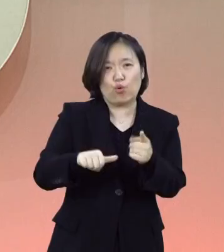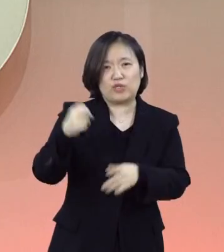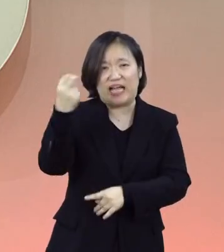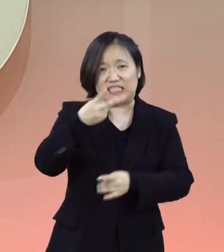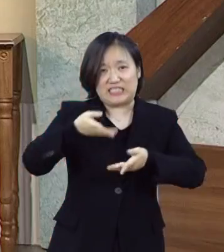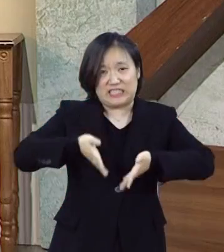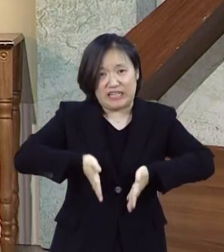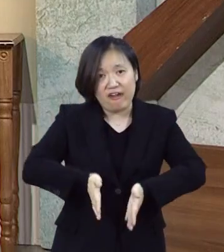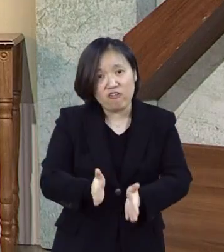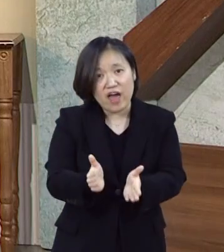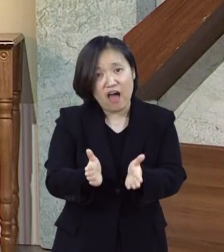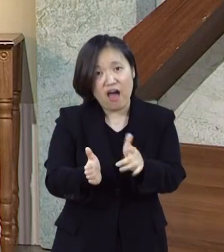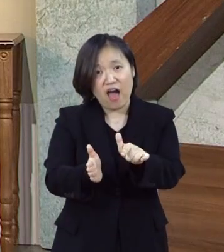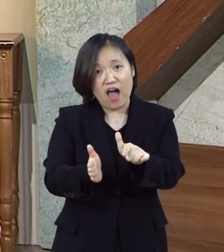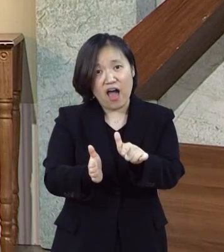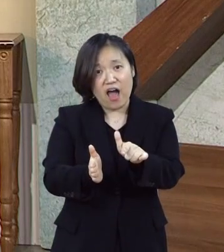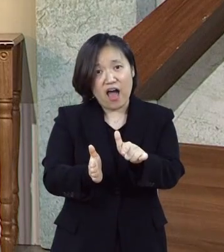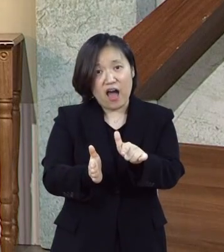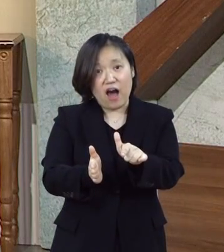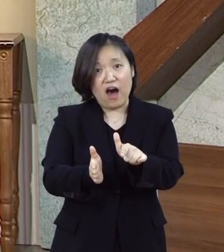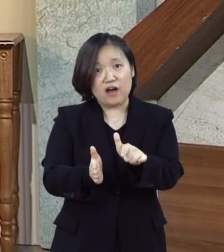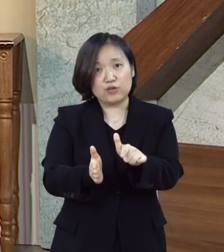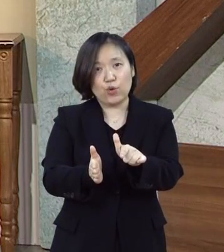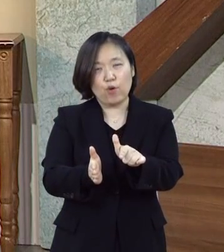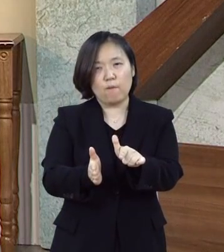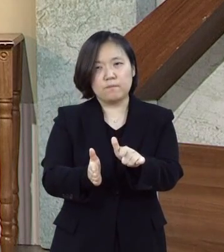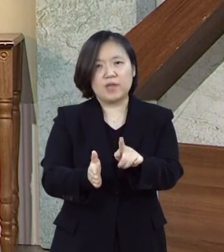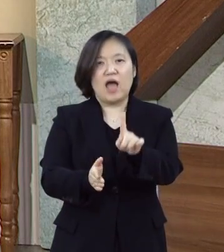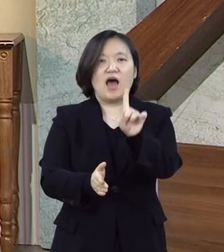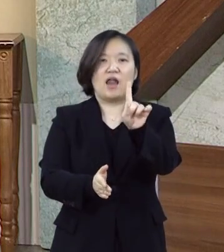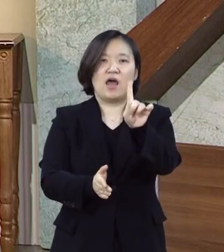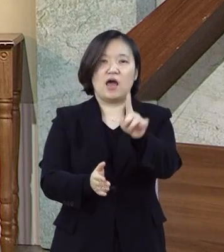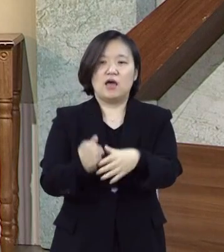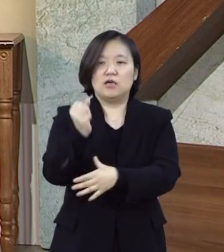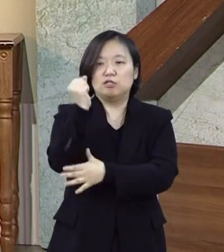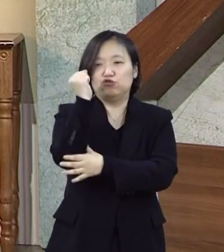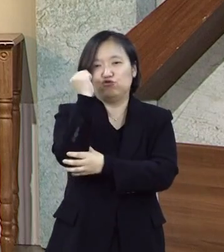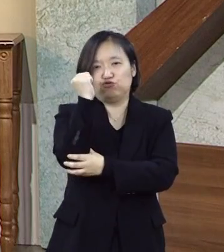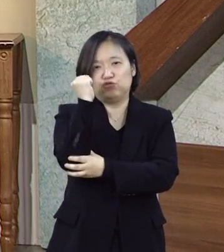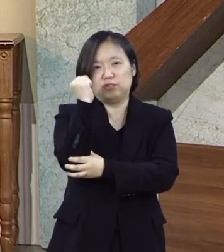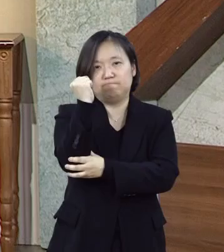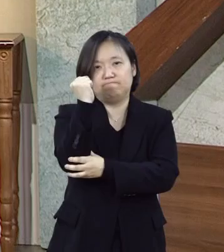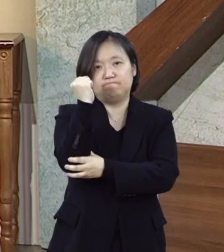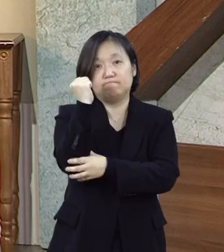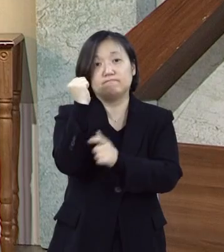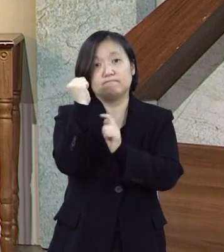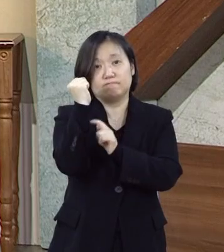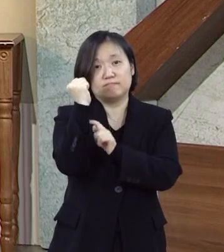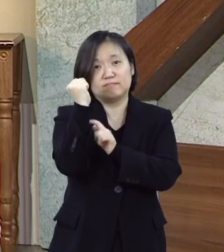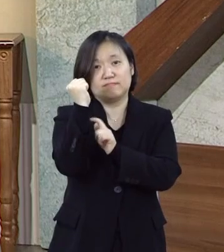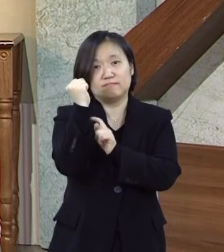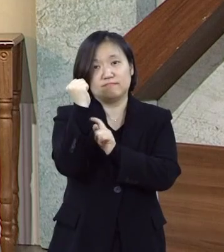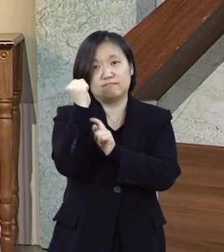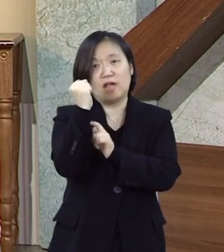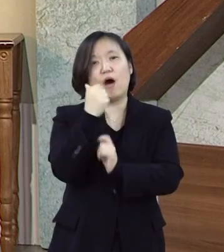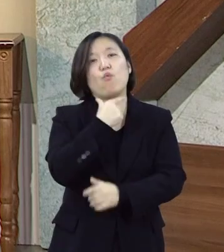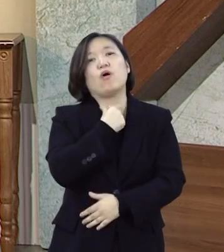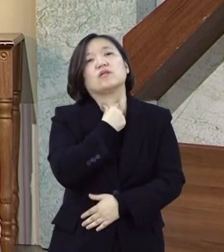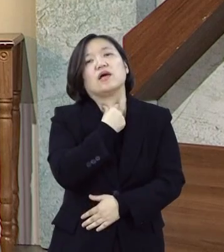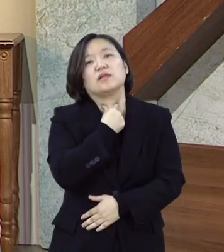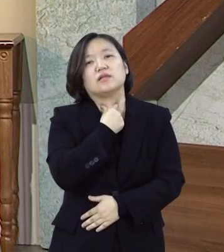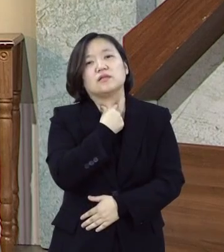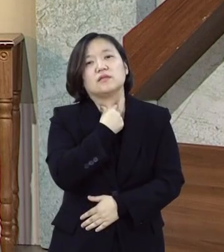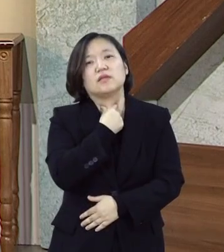받더라도 한결같이 중심을 잡을 수 있는 뿌리가 되는 원력, 그 원력이 있어야 됩니다.